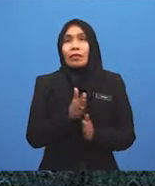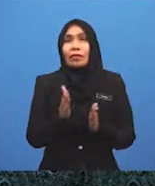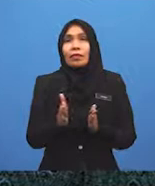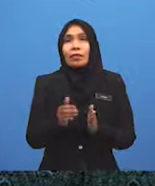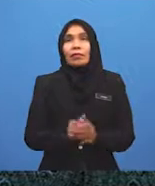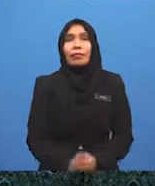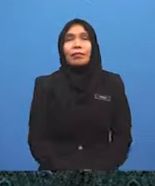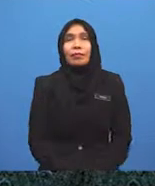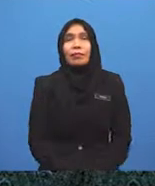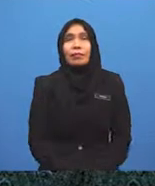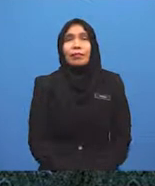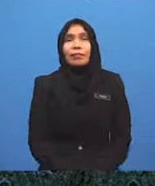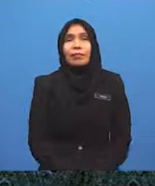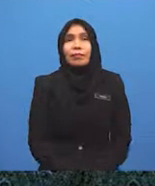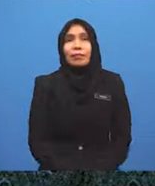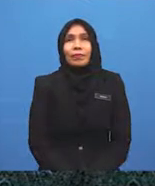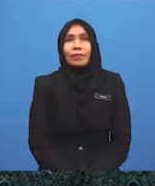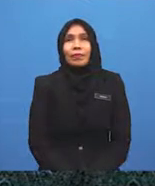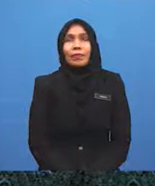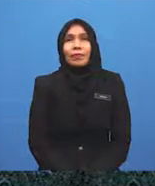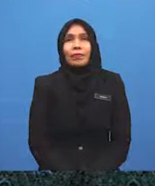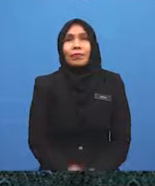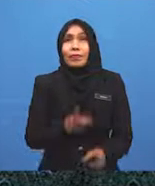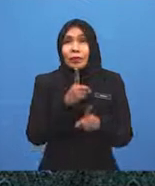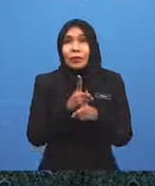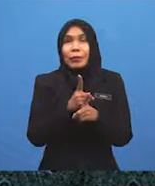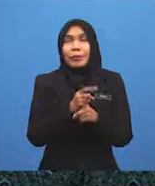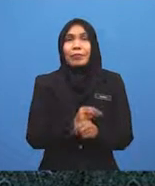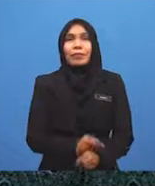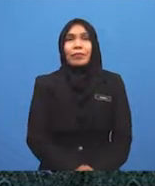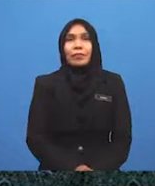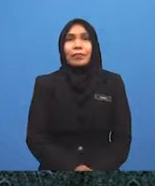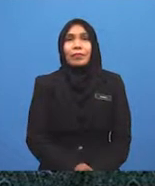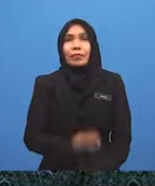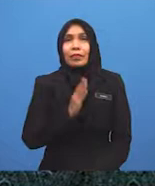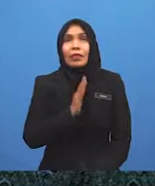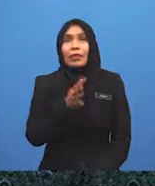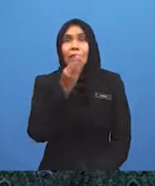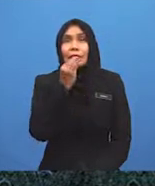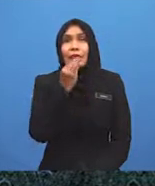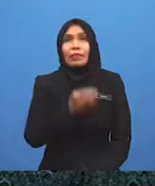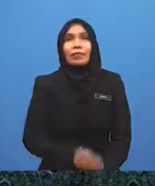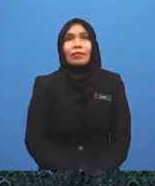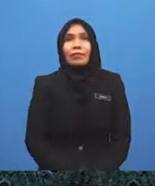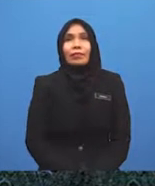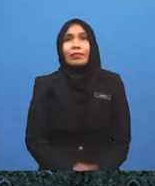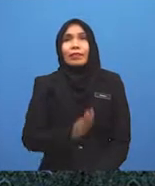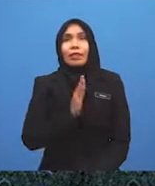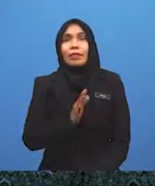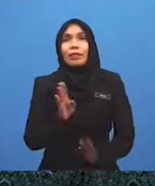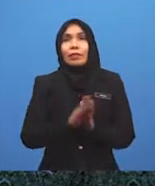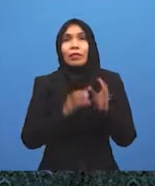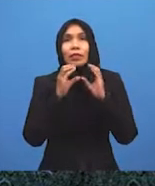tadi? Masih ingat? Betul. Adab makan, adab